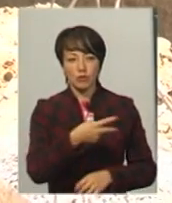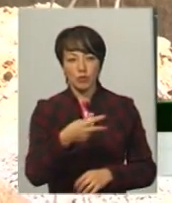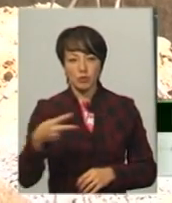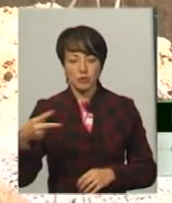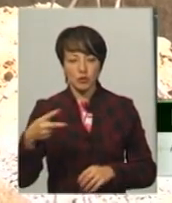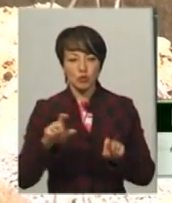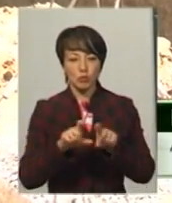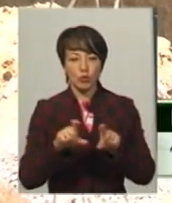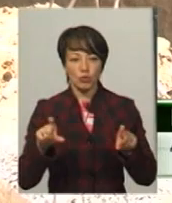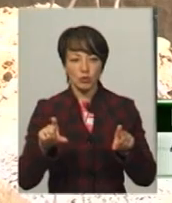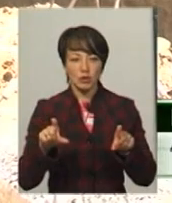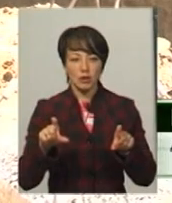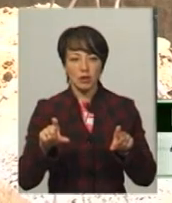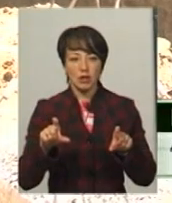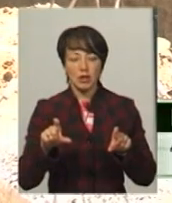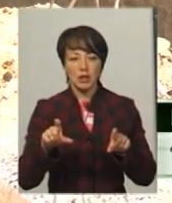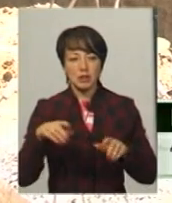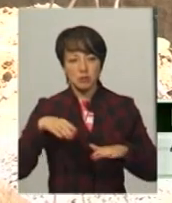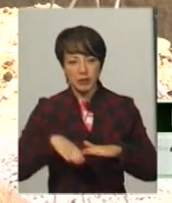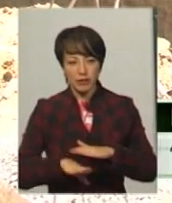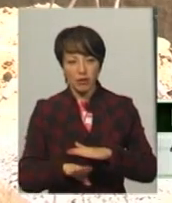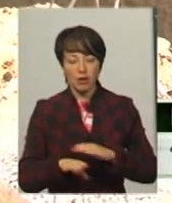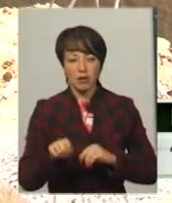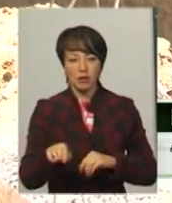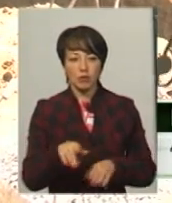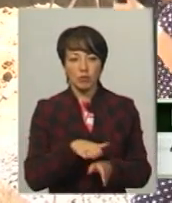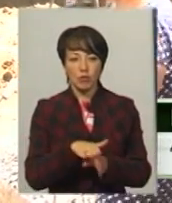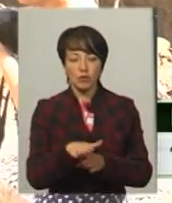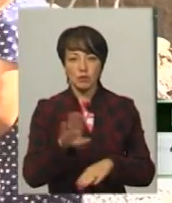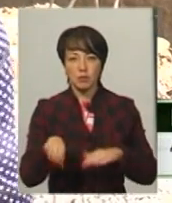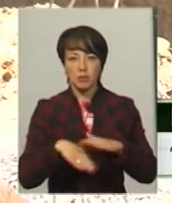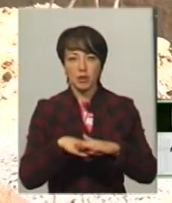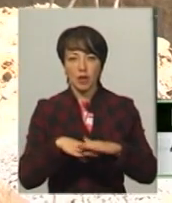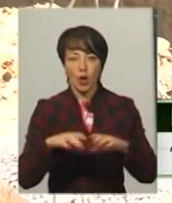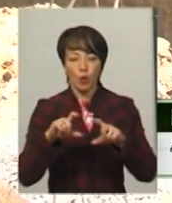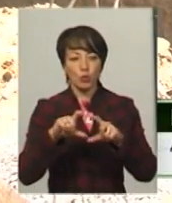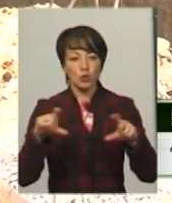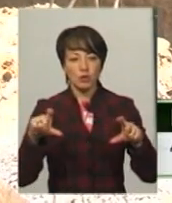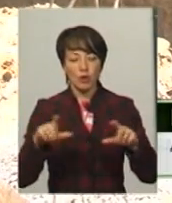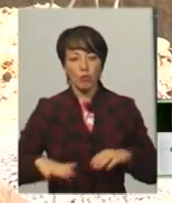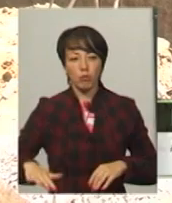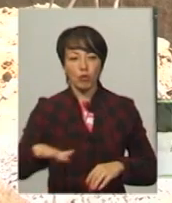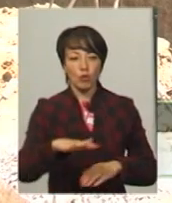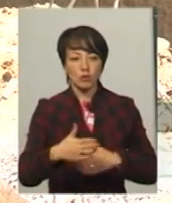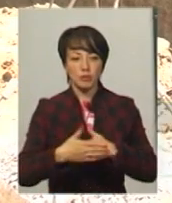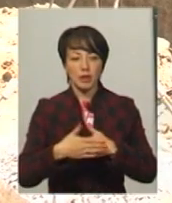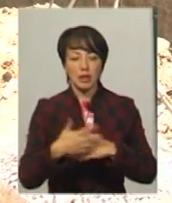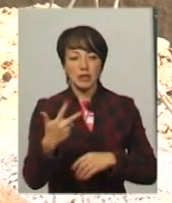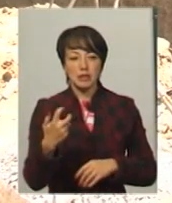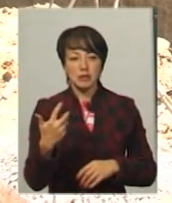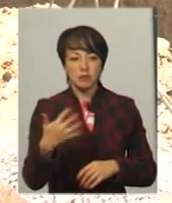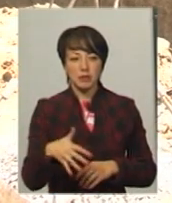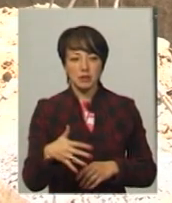споруда з підвалом, повністю під будівлею. Площею